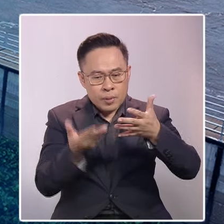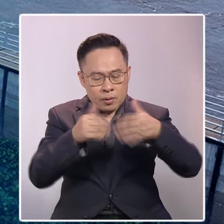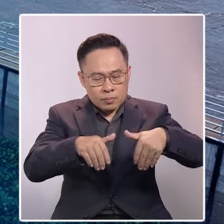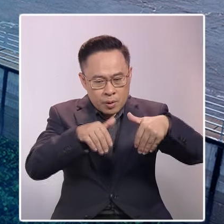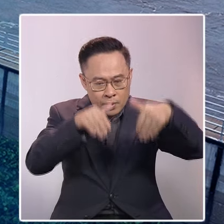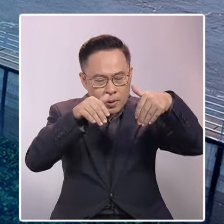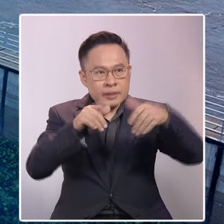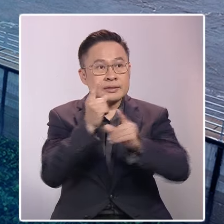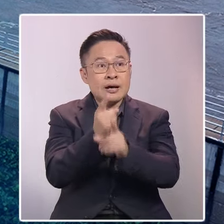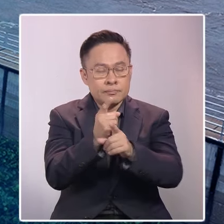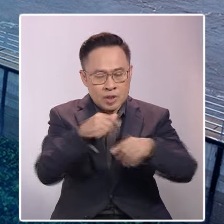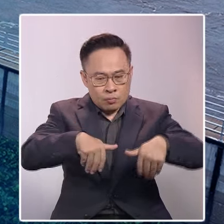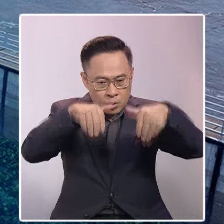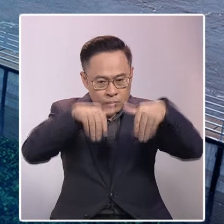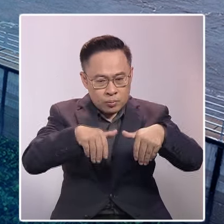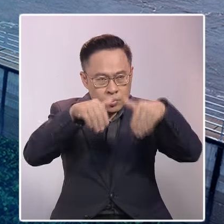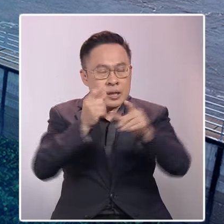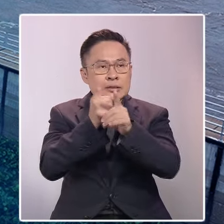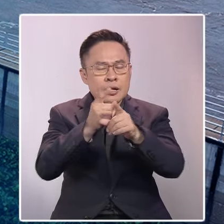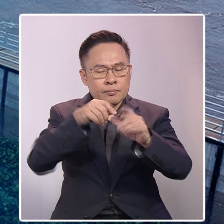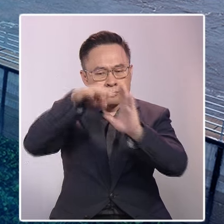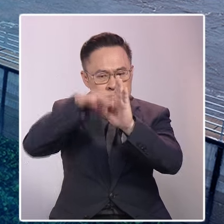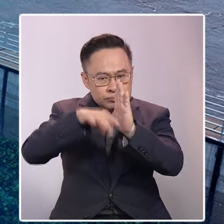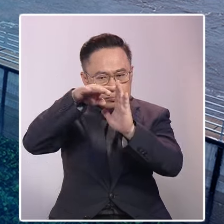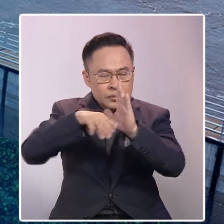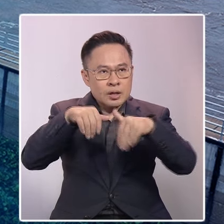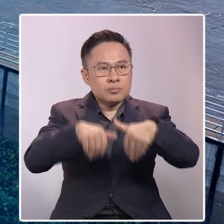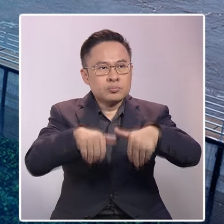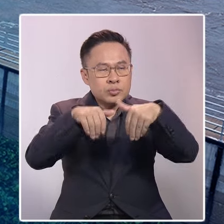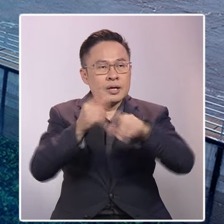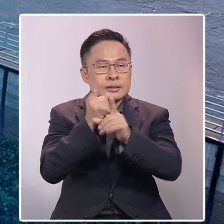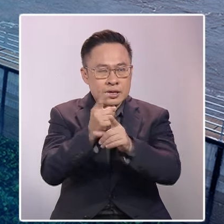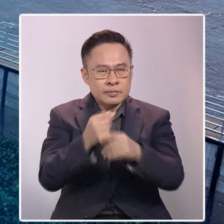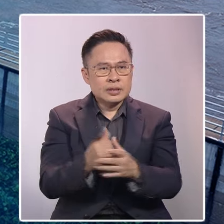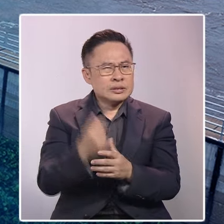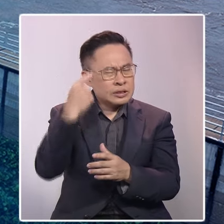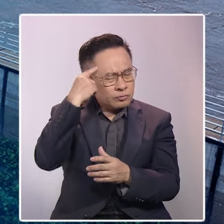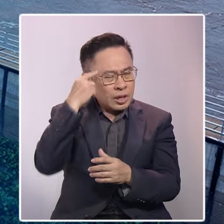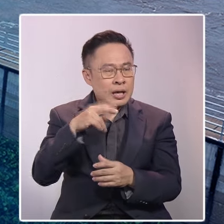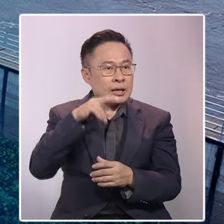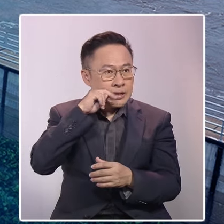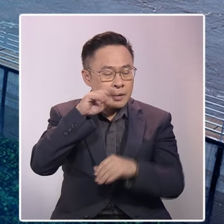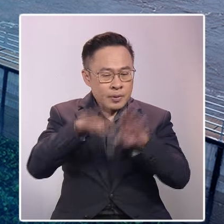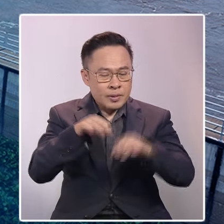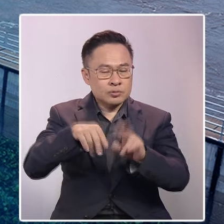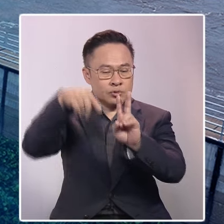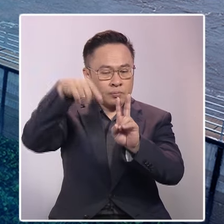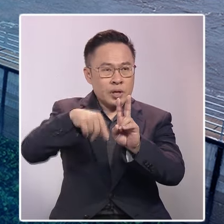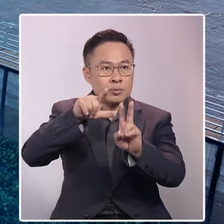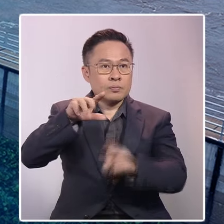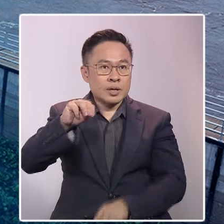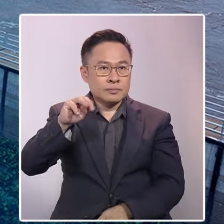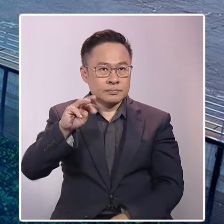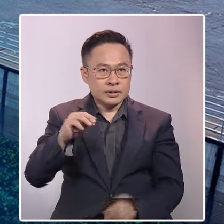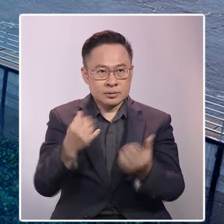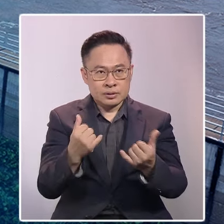1,999ก่อนหน้านี้ที่ทางกรมชลประทานบอกว่าน่าจะสูงสุดไม่เกิน 2,000ลูกบาทเมตต่อวินาทีตอนนี้เนี่ยประมาณเกือบๆ